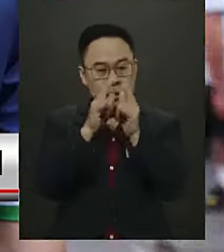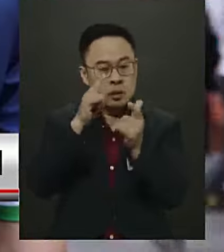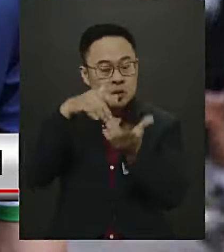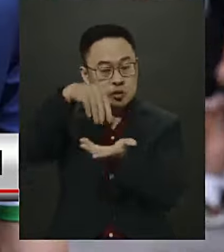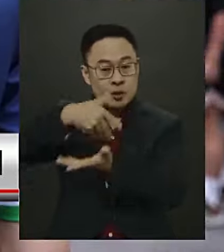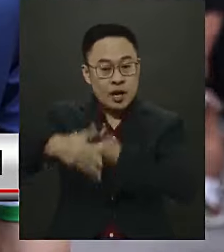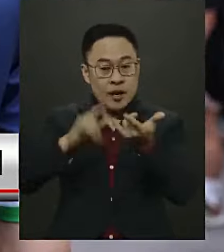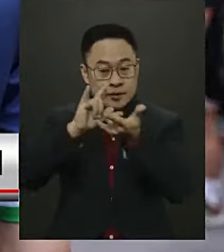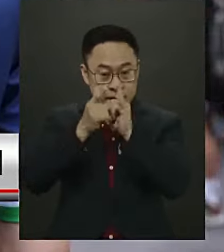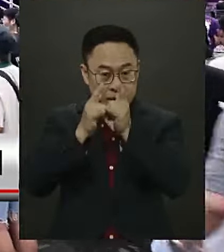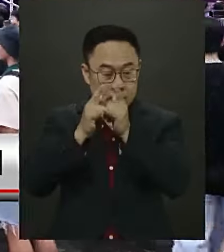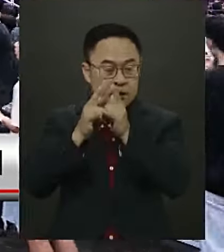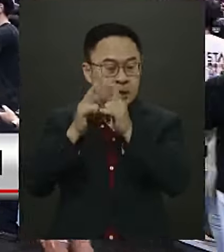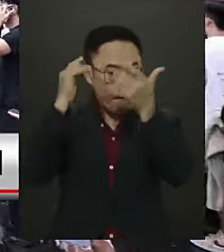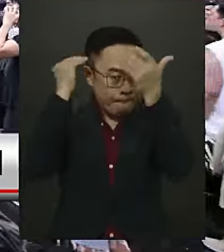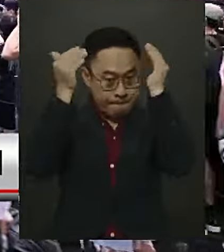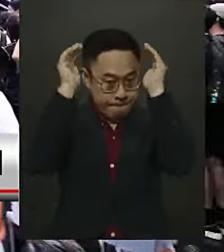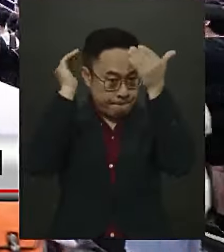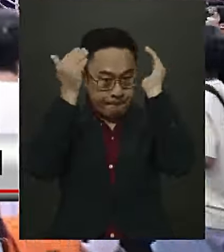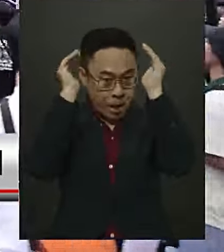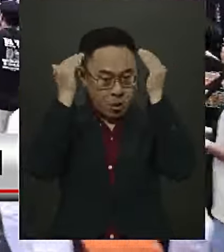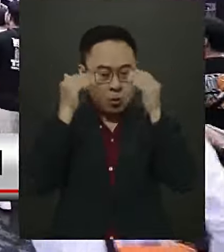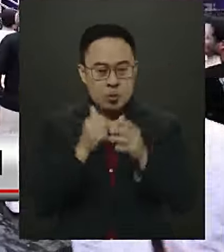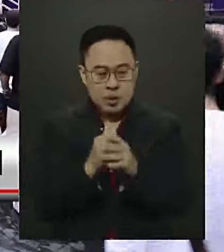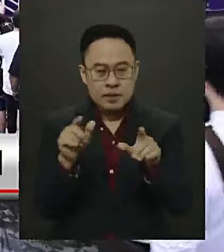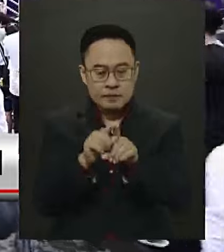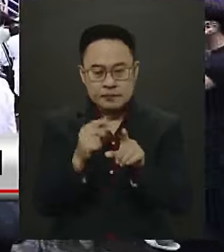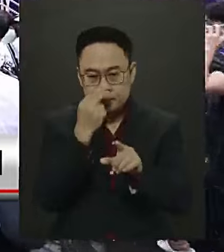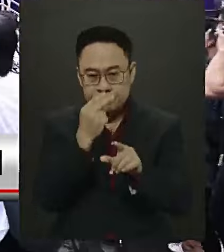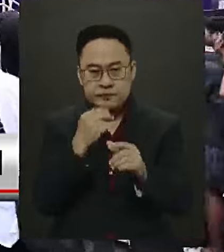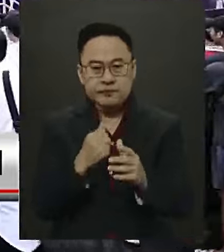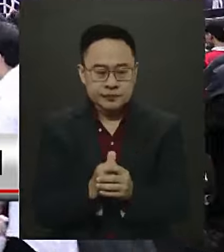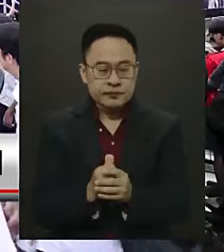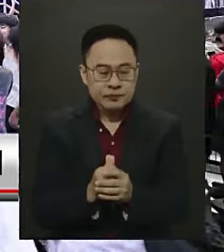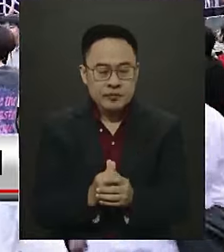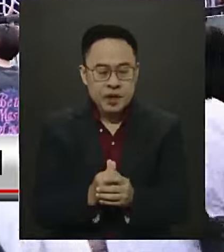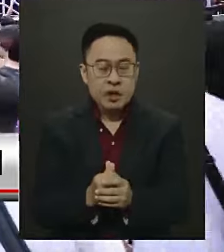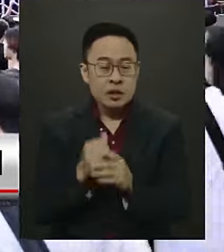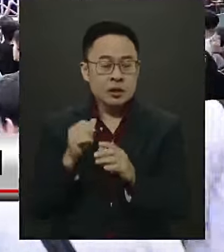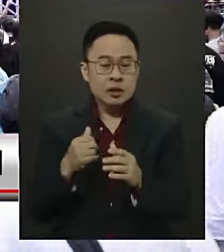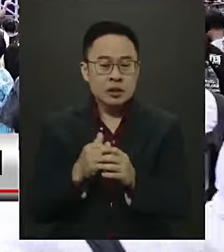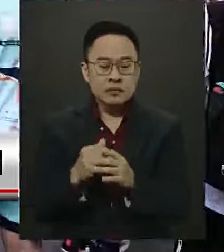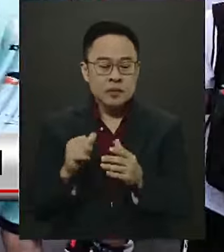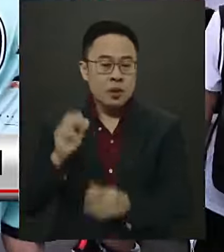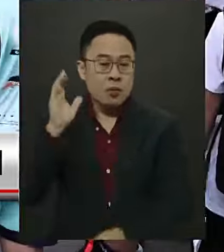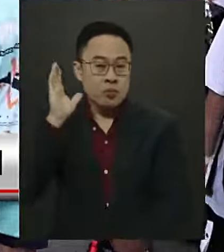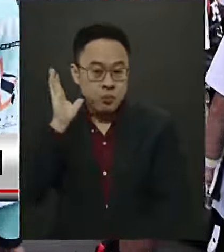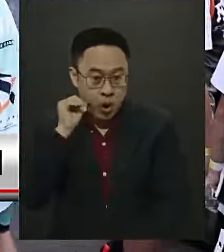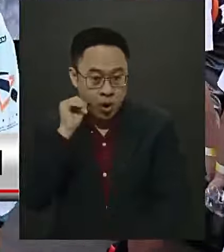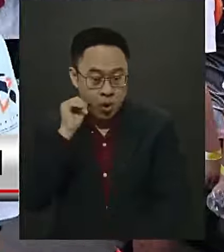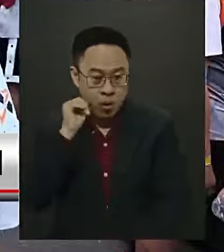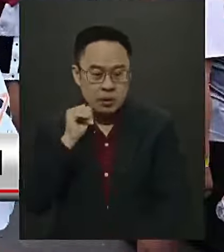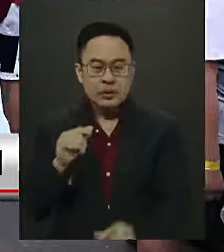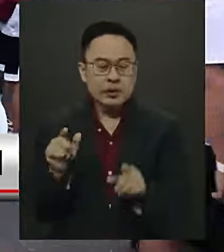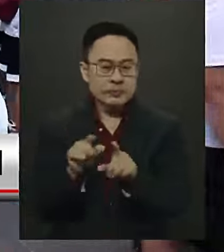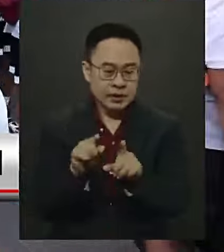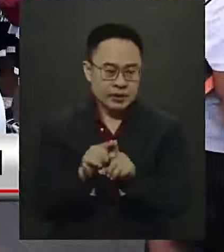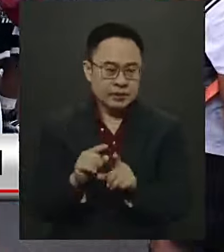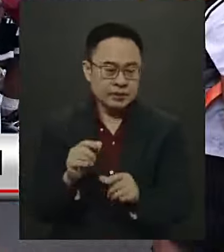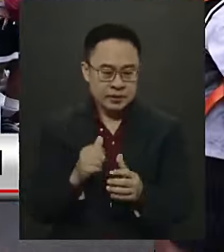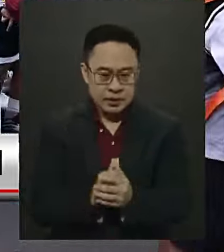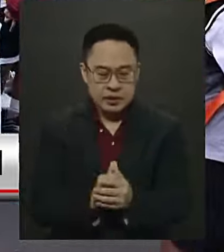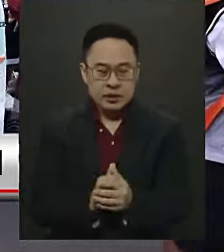าร์ NBA 8สมัยนะคะก็ไม่ได้เดินทางมาคนเดียวน ะ เดินทางมากับคุณพ่อนั่นก็คือเดเดริกเออร์วิง